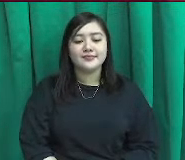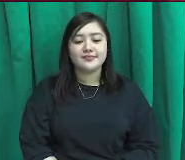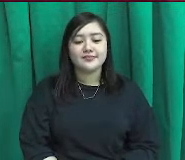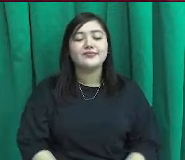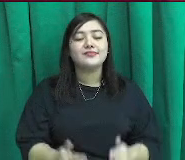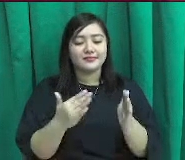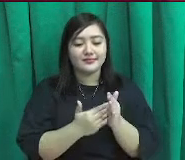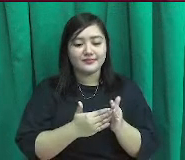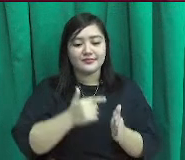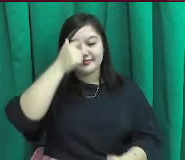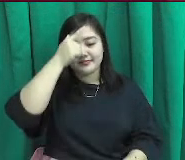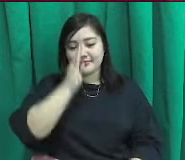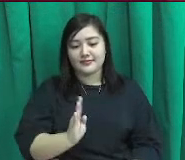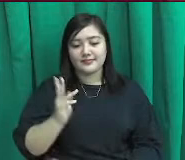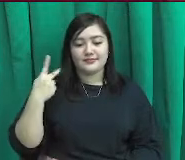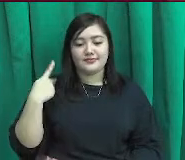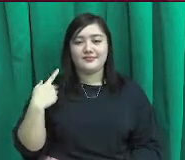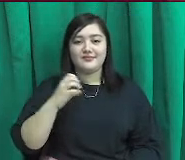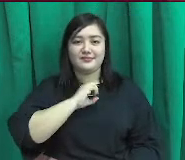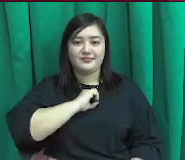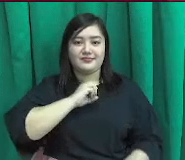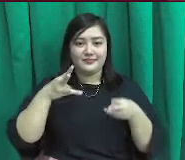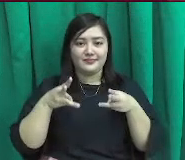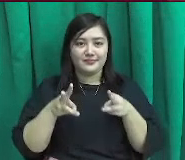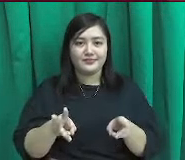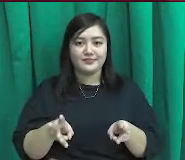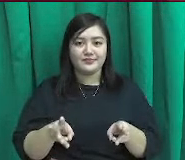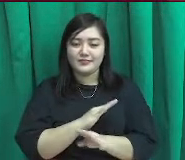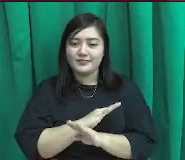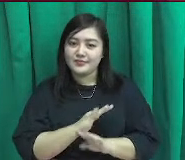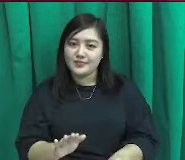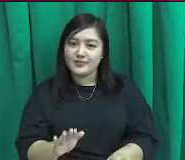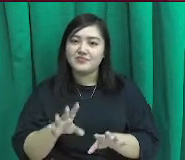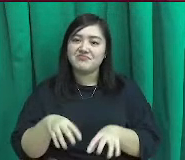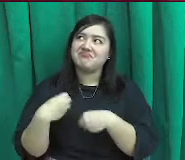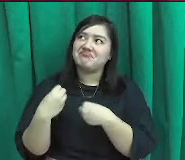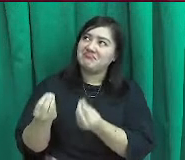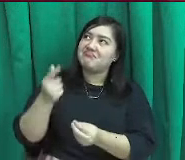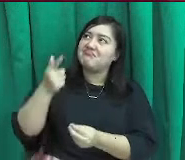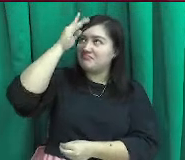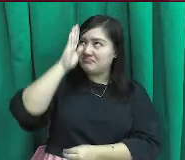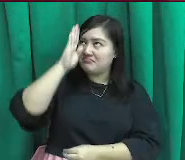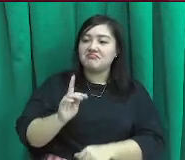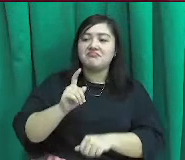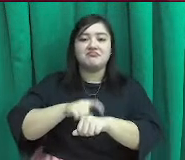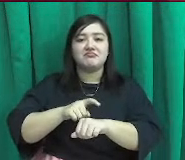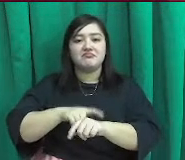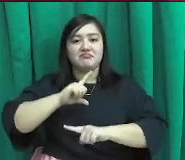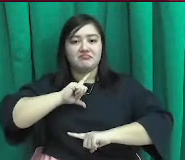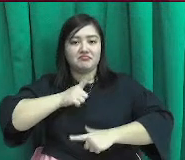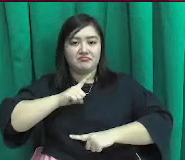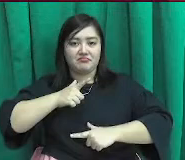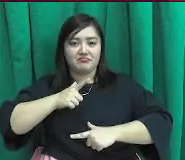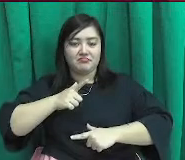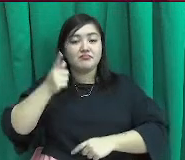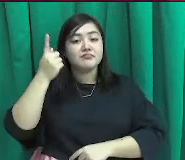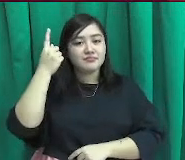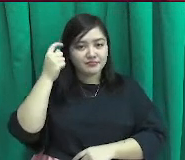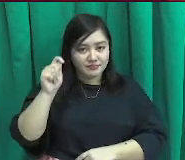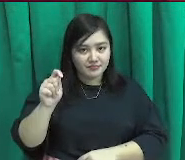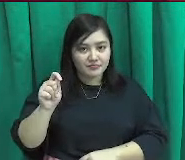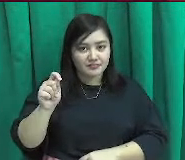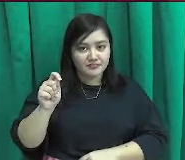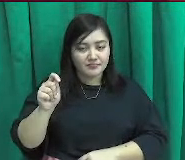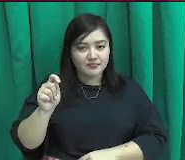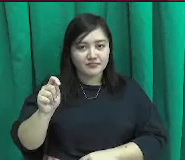Huwag natin bigyan ng ultimatum ng Diyos. Huwag natin hanapan ng date ang Diyos kung hanggang kailan. That's right. The question is, magpatuloy ka